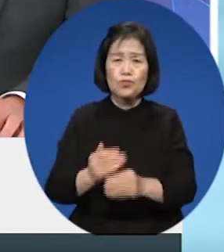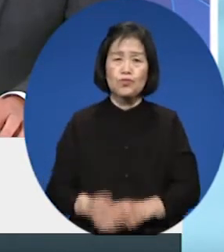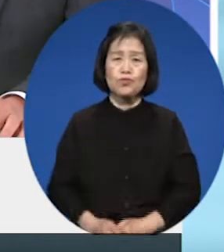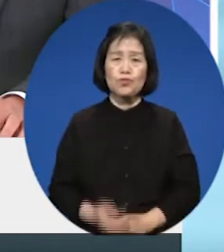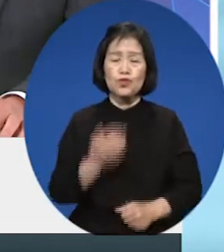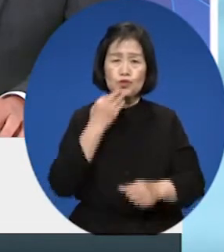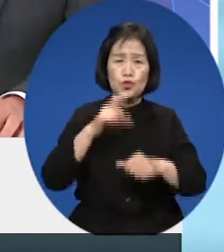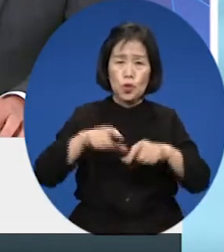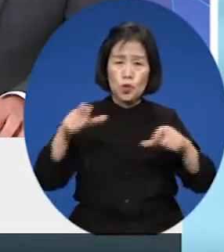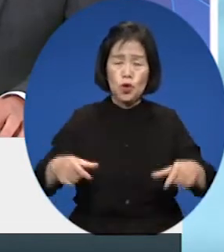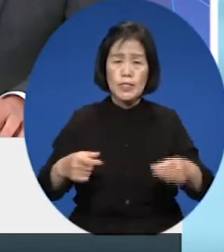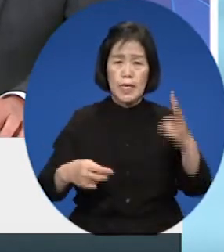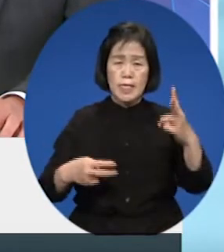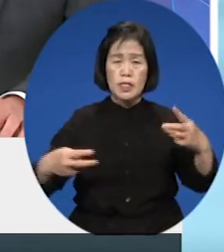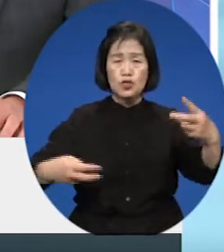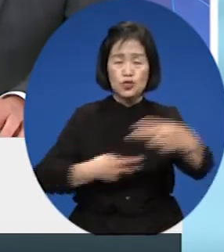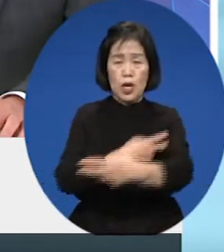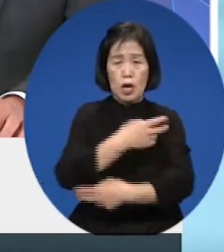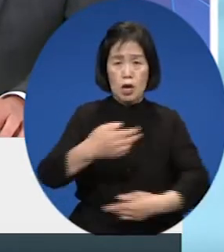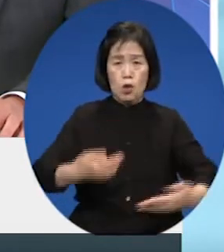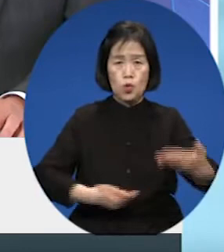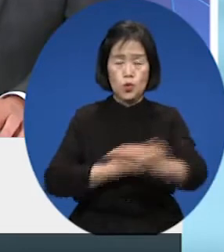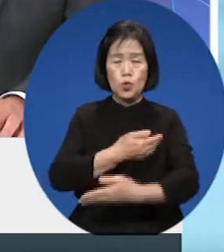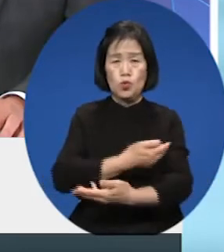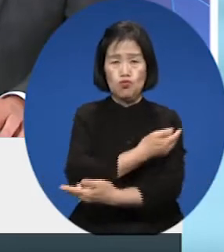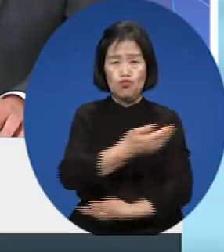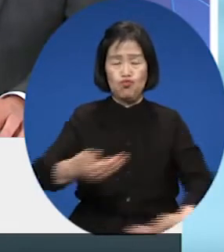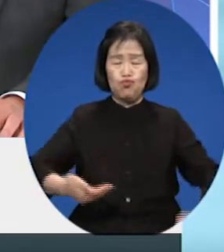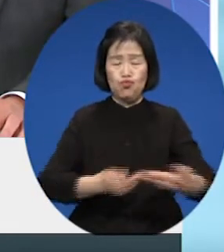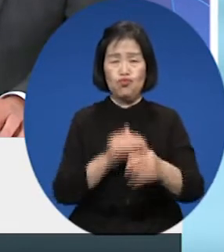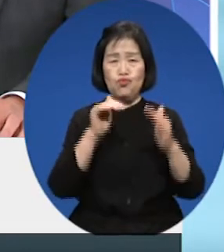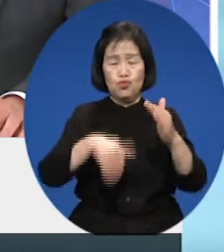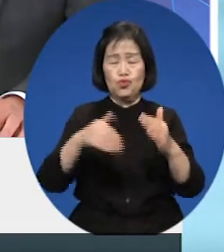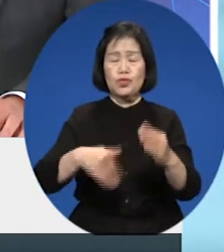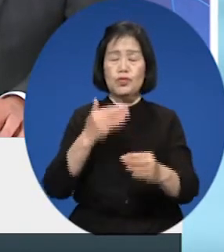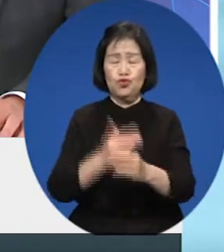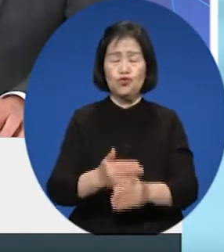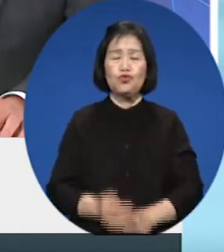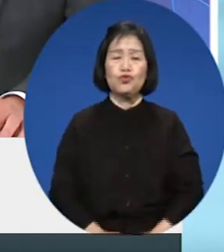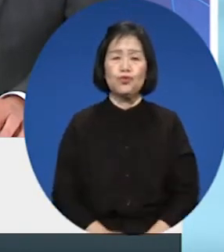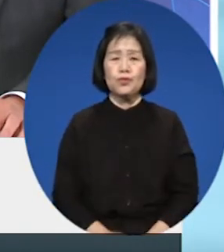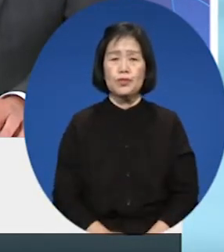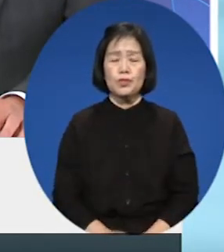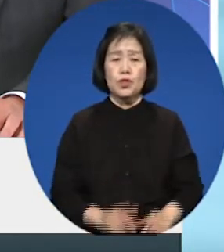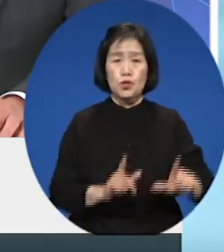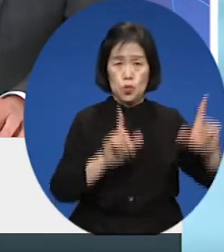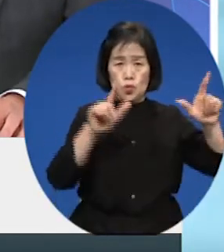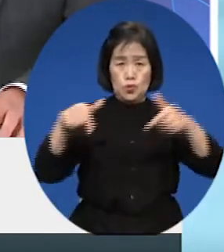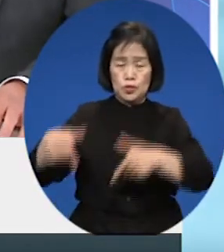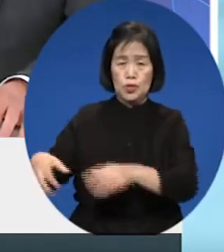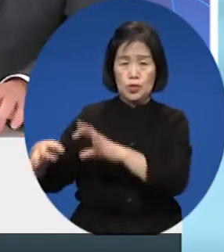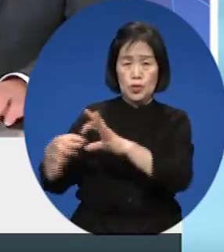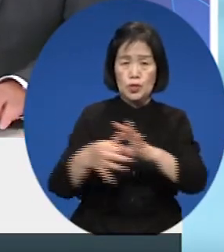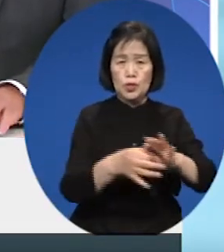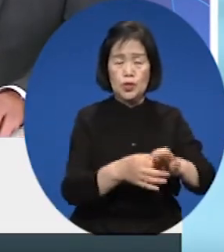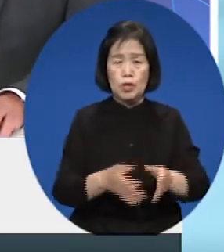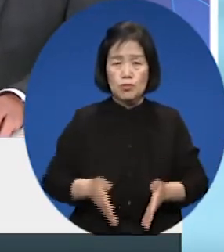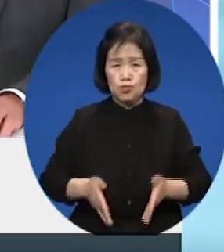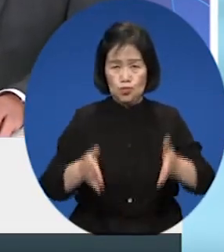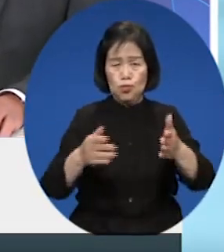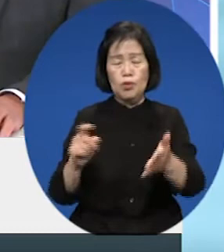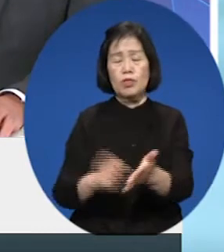수도권 제 2 순환 고속도로 공사도 진행 중에 있습니다 아 무엇보다 양주시 동서를 연결하는 도로가 가장 시급한